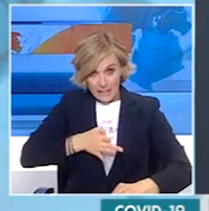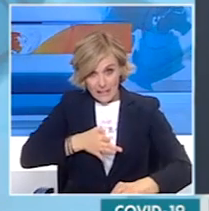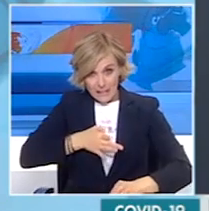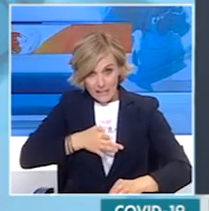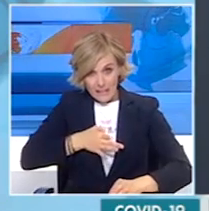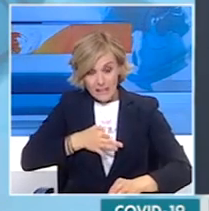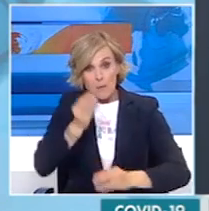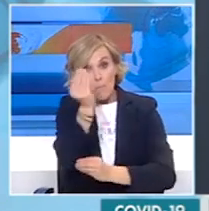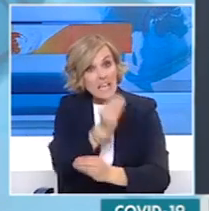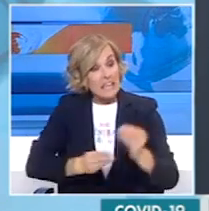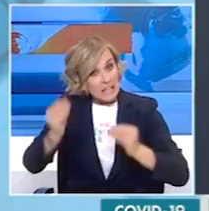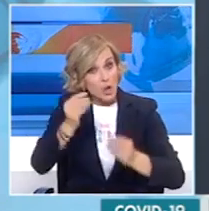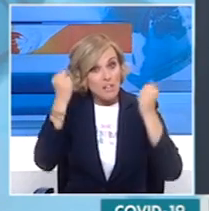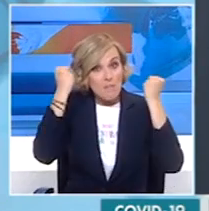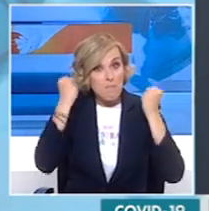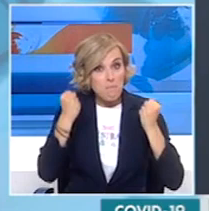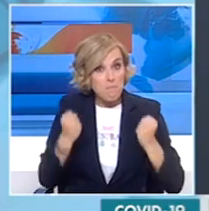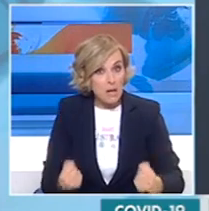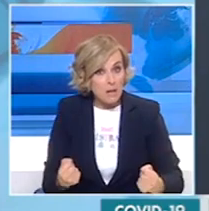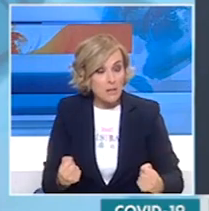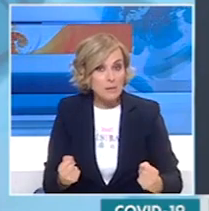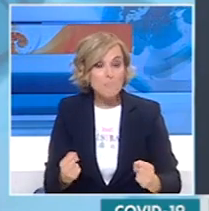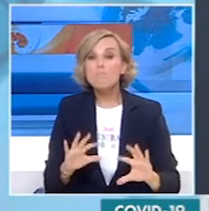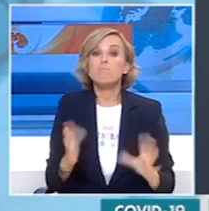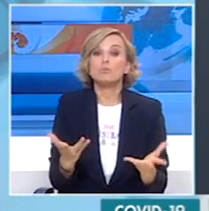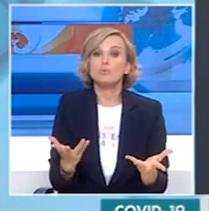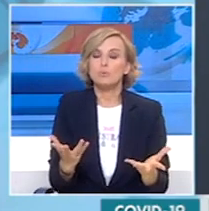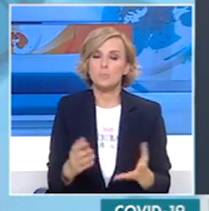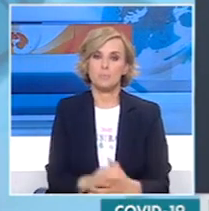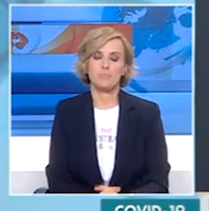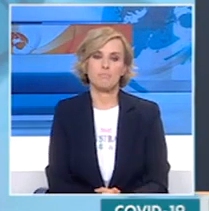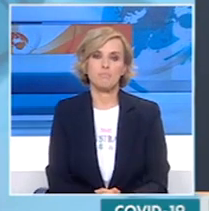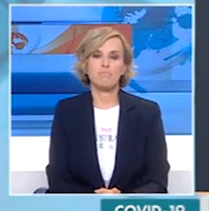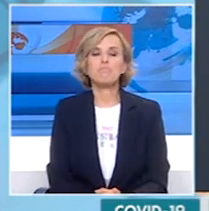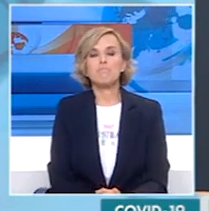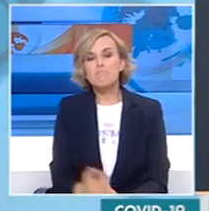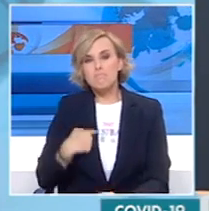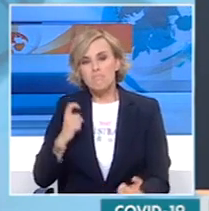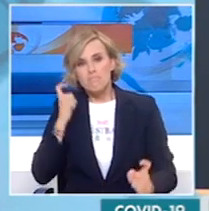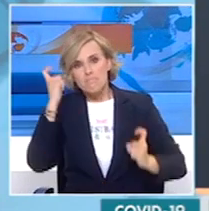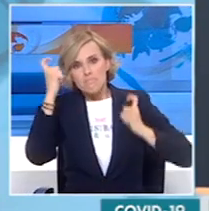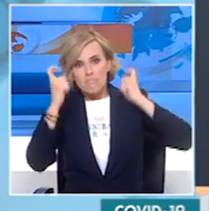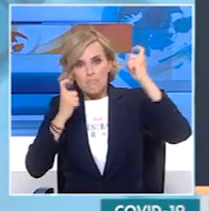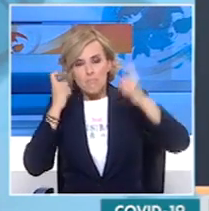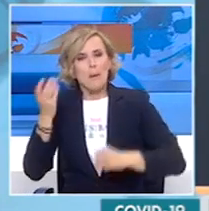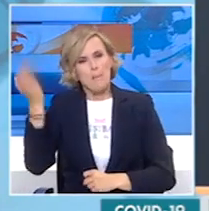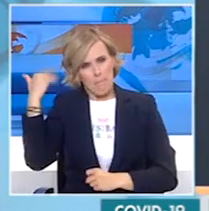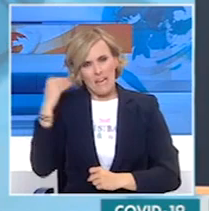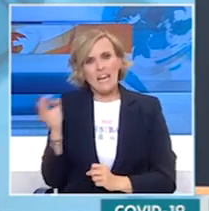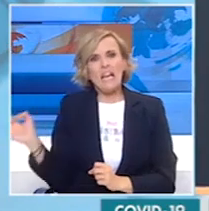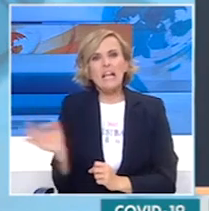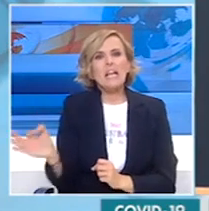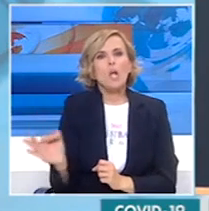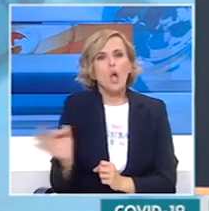Για το πρώτο ερώτημα, είναι απορίας άξιο. Βέβαια, ήταν πολύ λιγότερα τα κρούσματα. Ότι